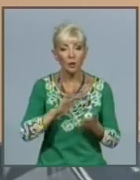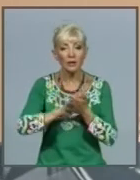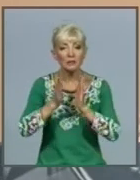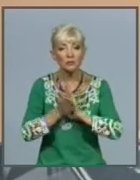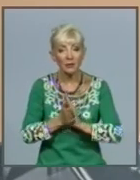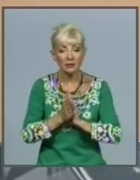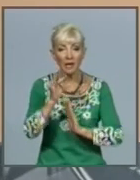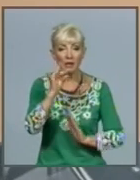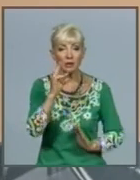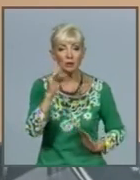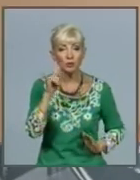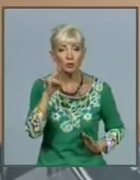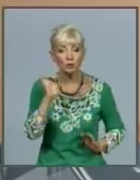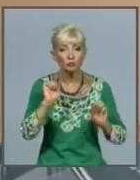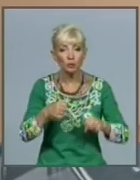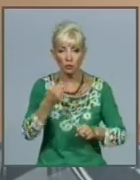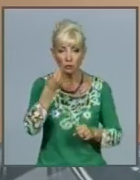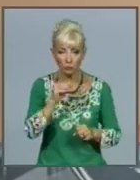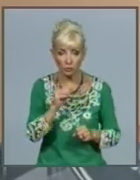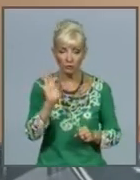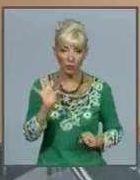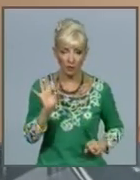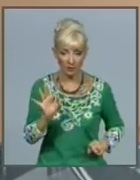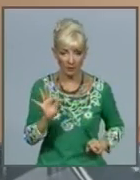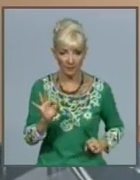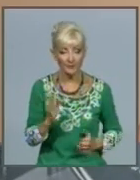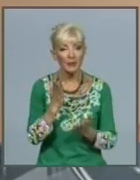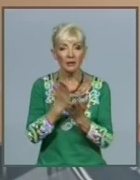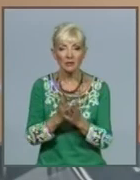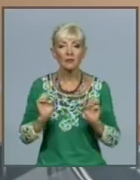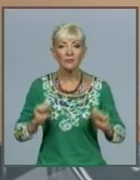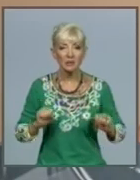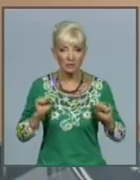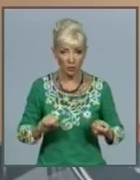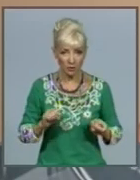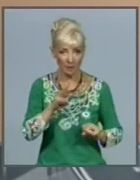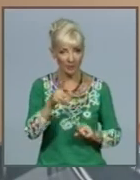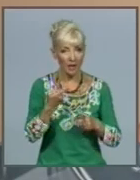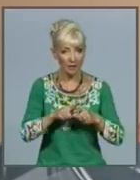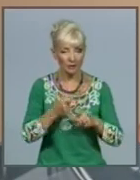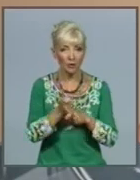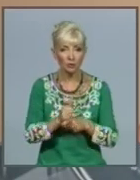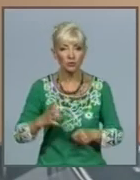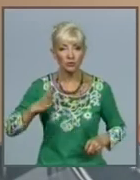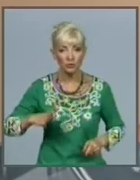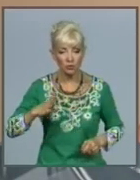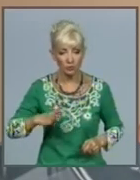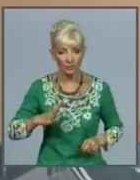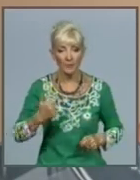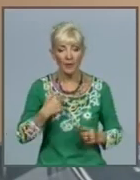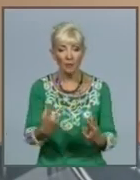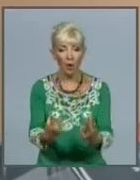може покращитись у жовтні. Є ймовірність, ми дуже цього чекаємо, тому що НСЗУ нам обіцяло з 1